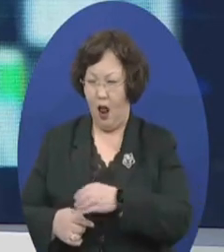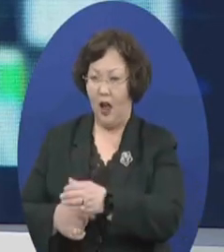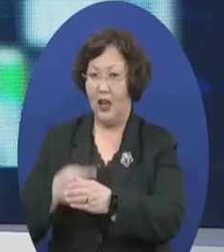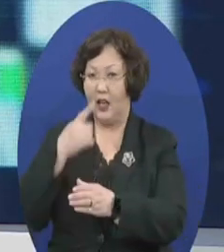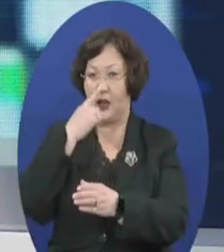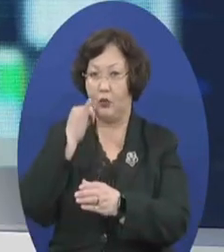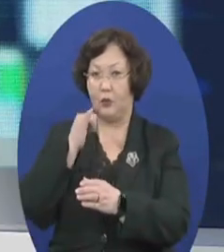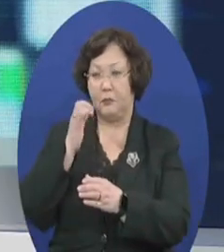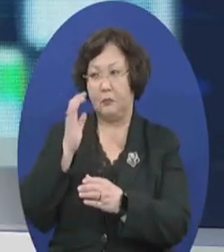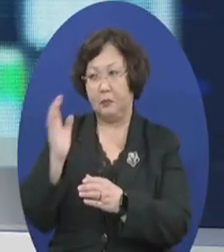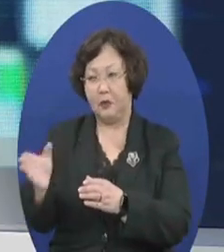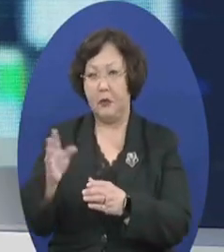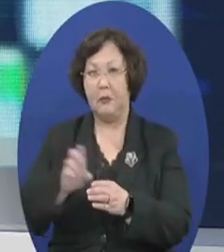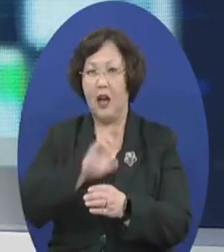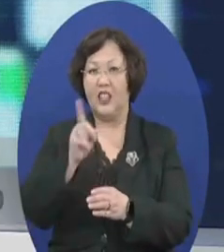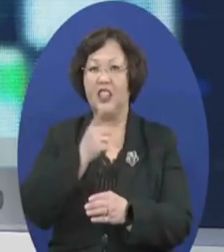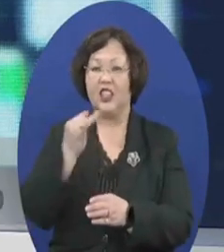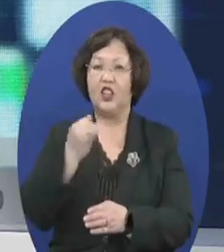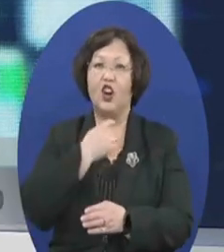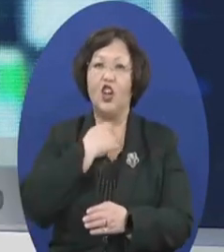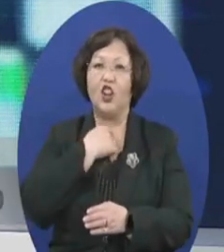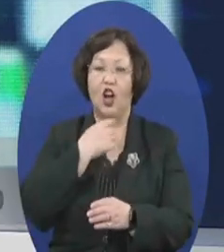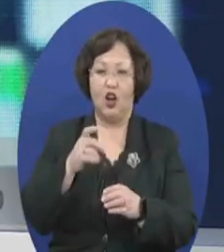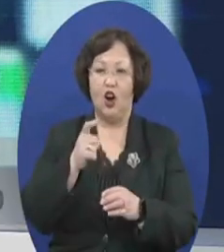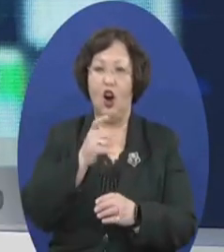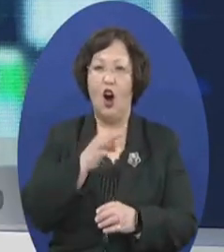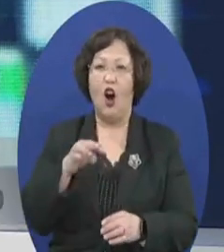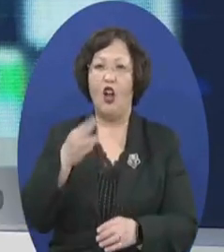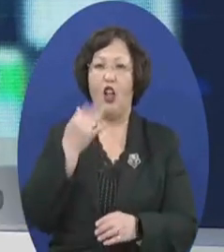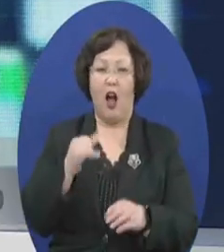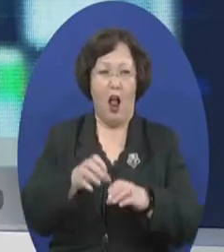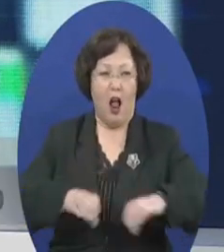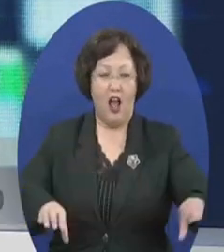байгалийн хин хоолой татах төслийн техник эдийн засгийн үндэслэлийн үр дүнг батлах хоёр талын